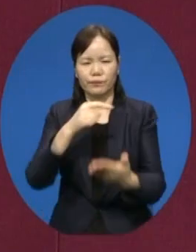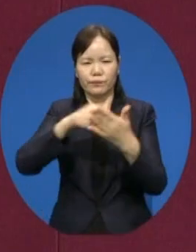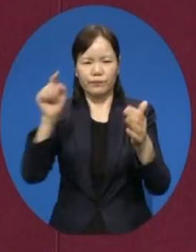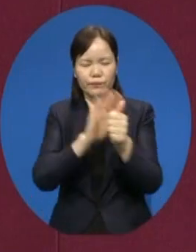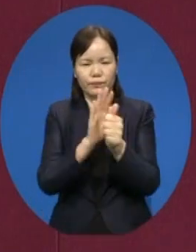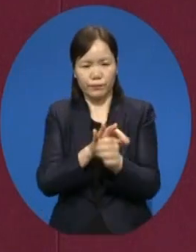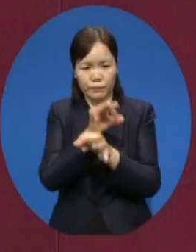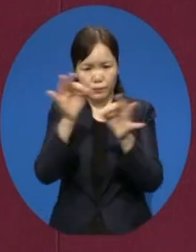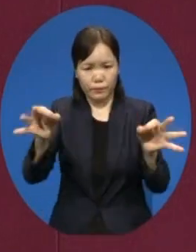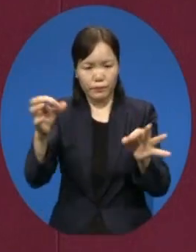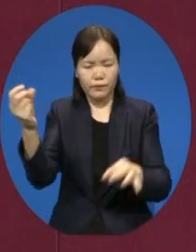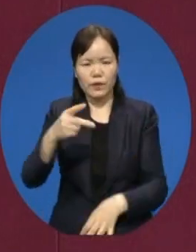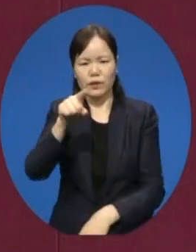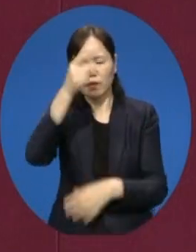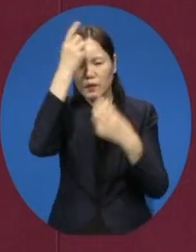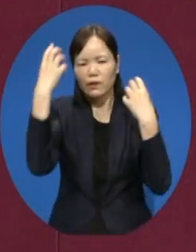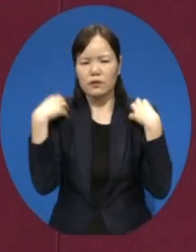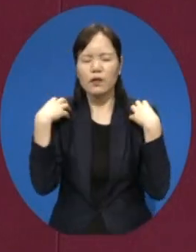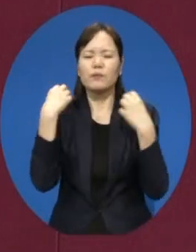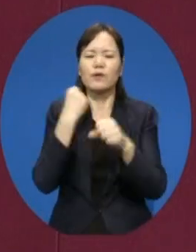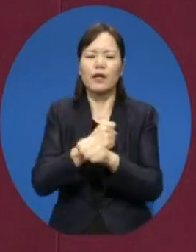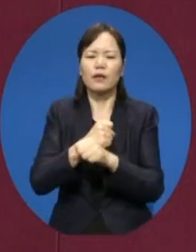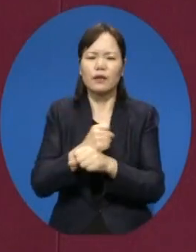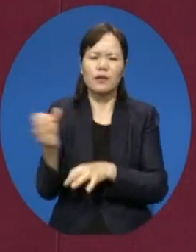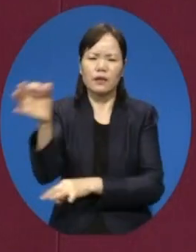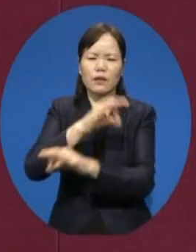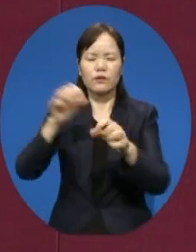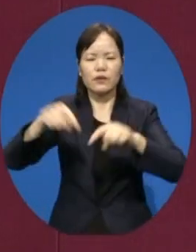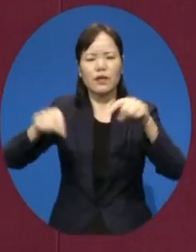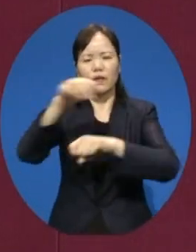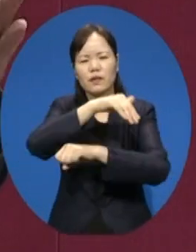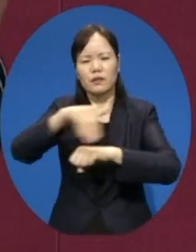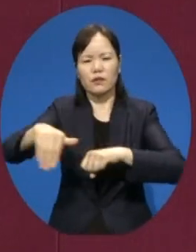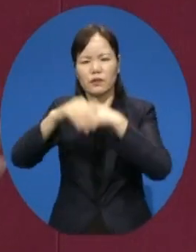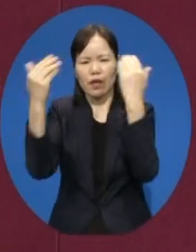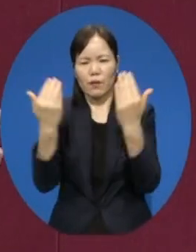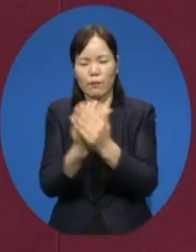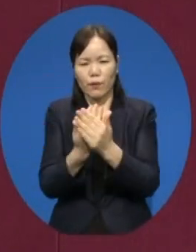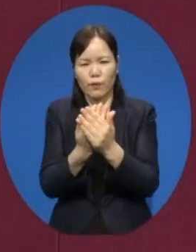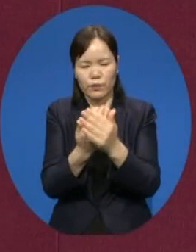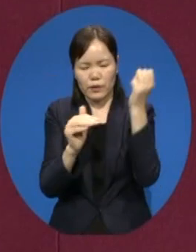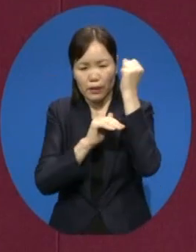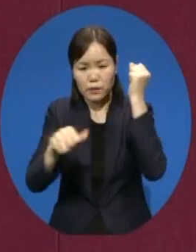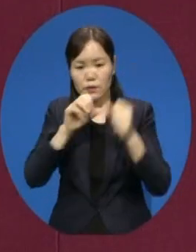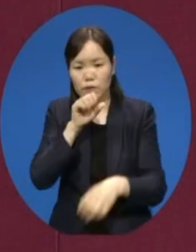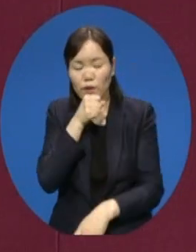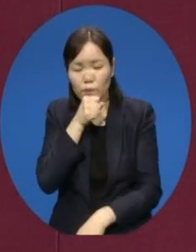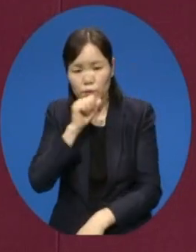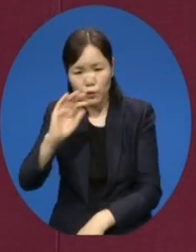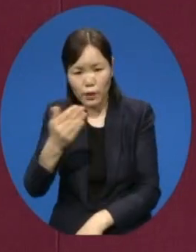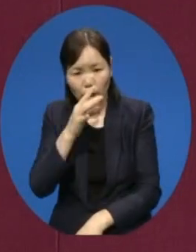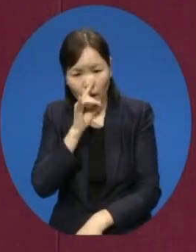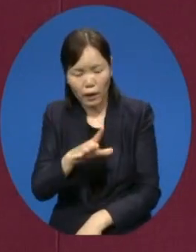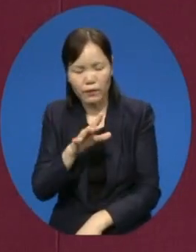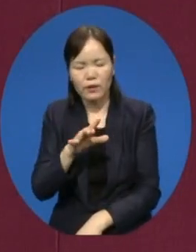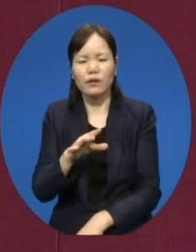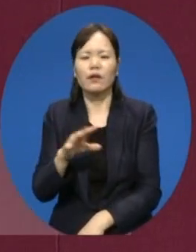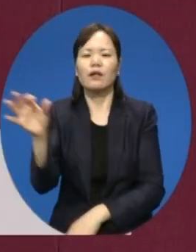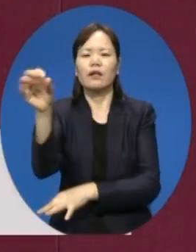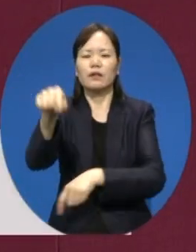재난지원금뿐 아닙니다. 이 정부가 하고 있는 각종 경제정책 어디에나 그 기준은 표가 되느냐 안 되느냐입니다. 정치